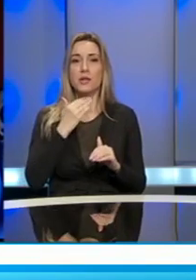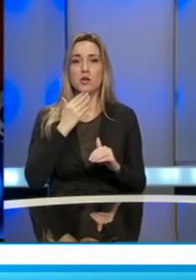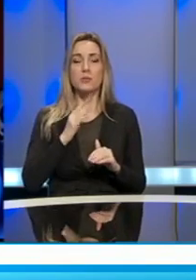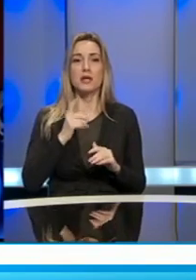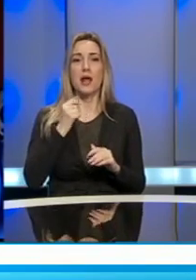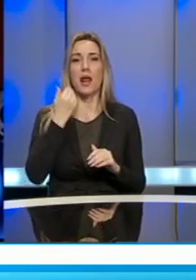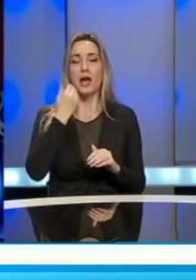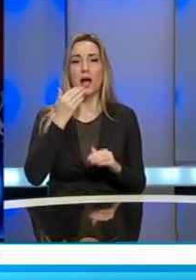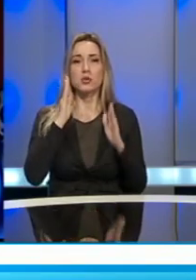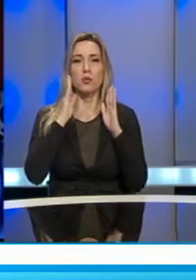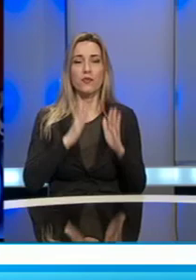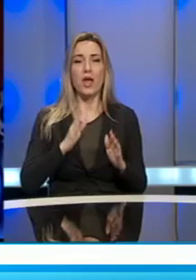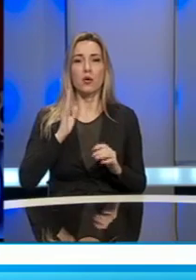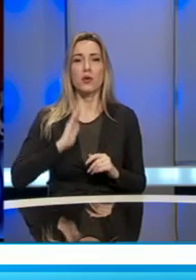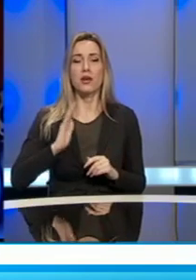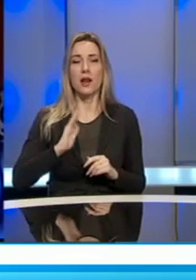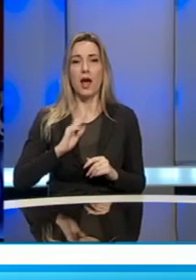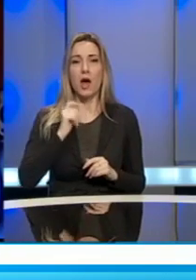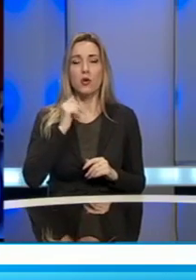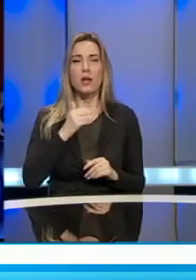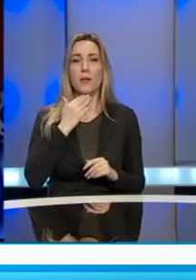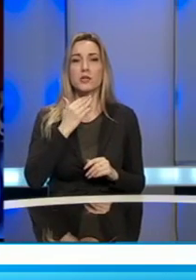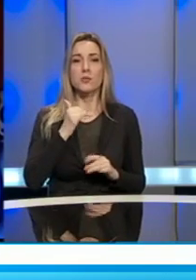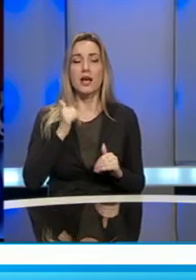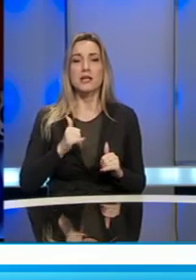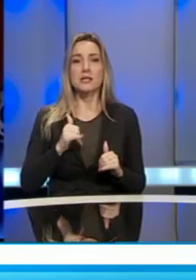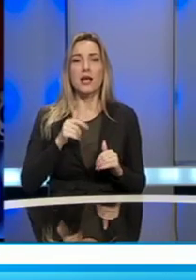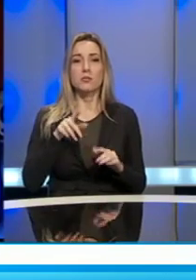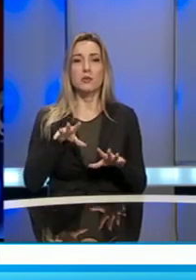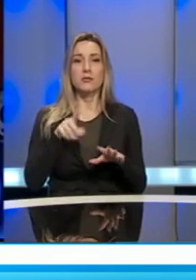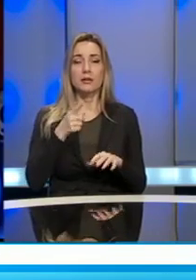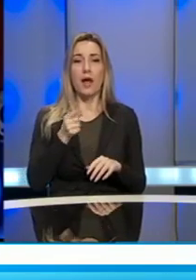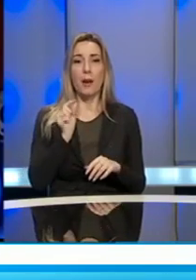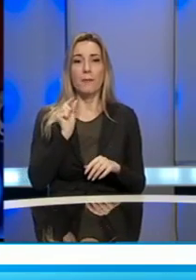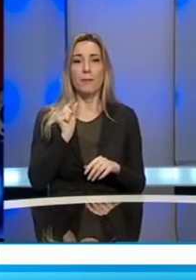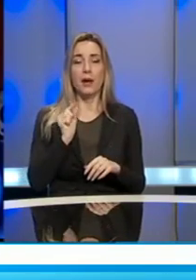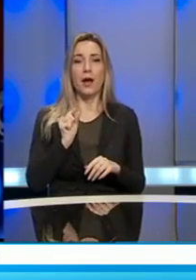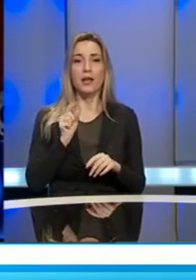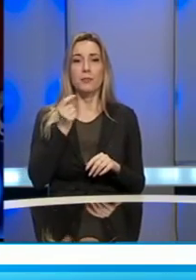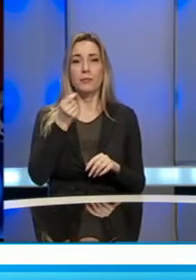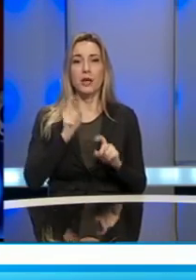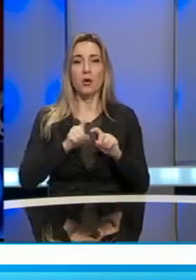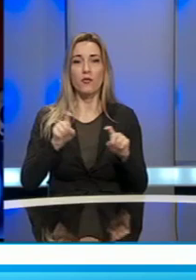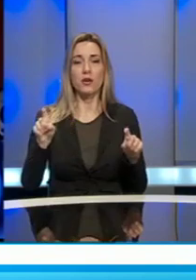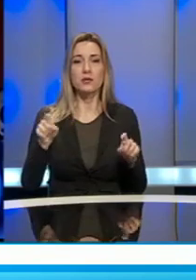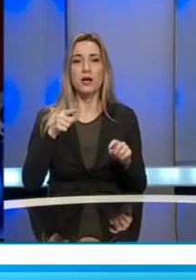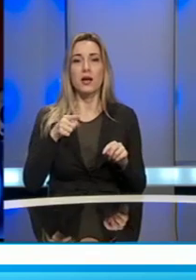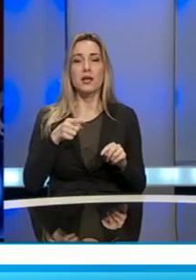na rase, vjere, narode i ne znam više nija šta, shvatiš da taj mali mikroorganizam je